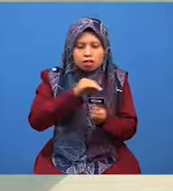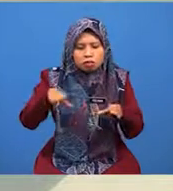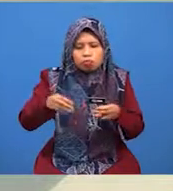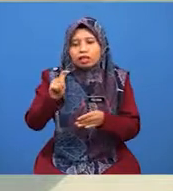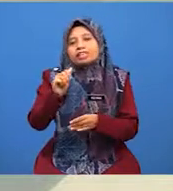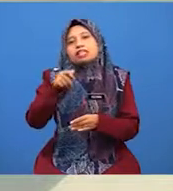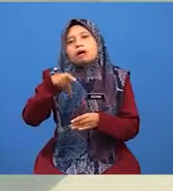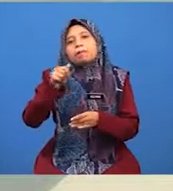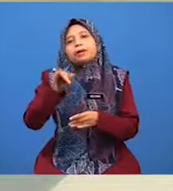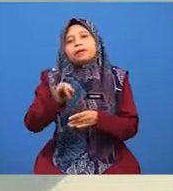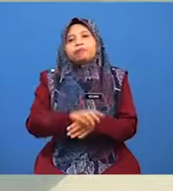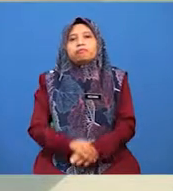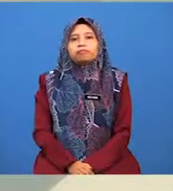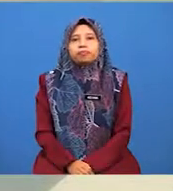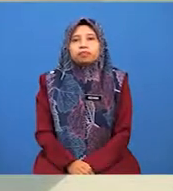tapai.